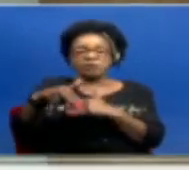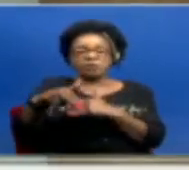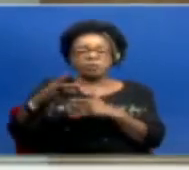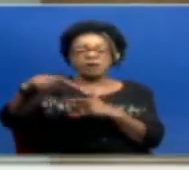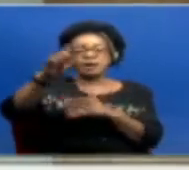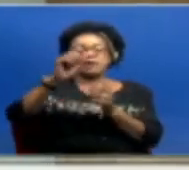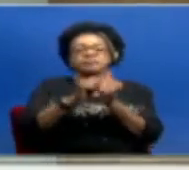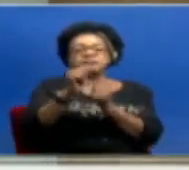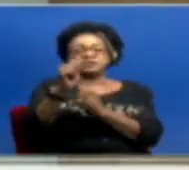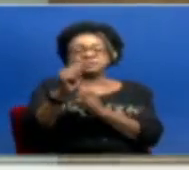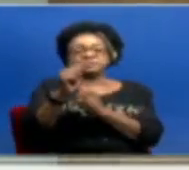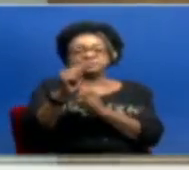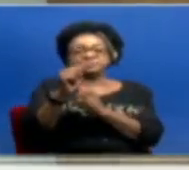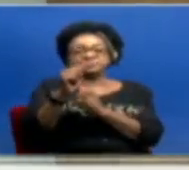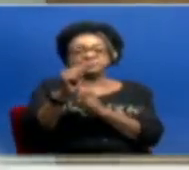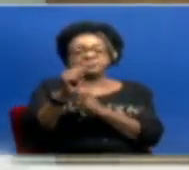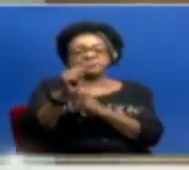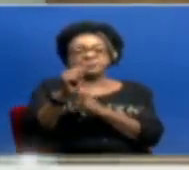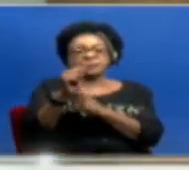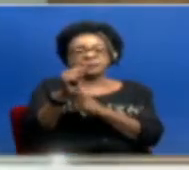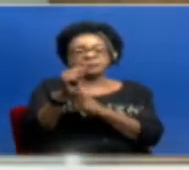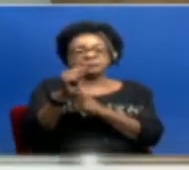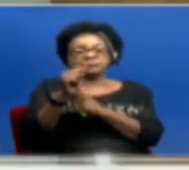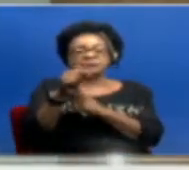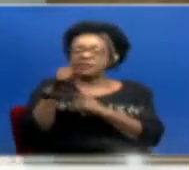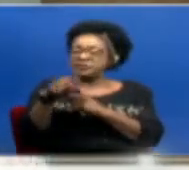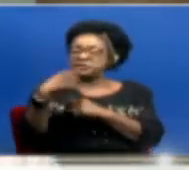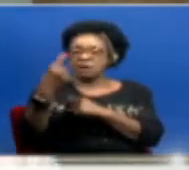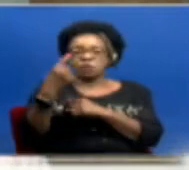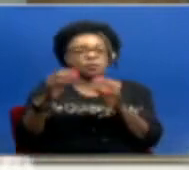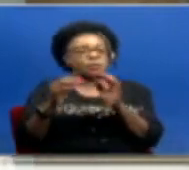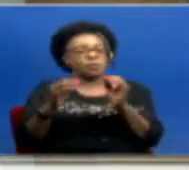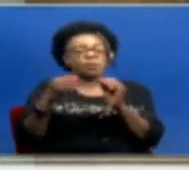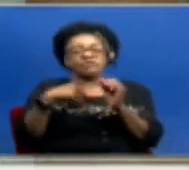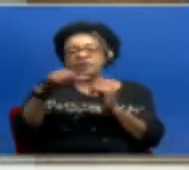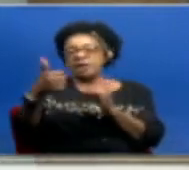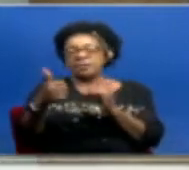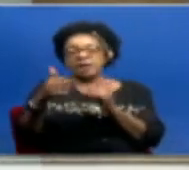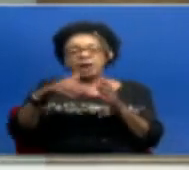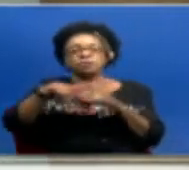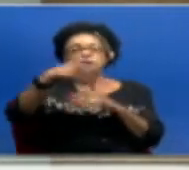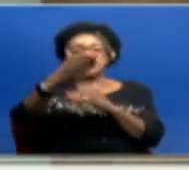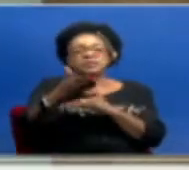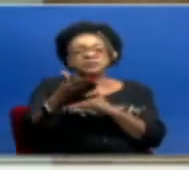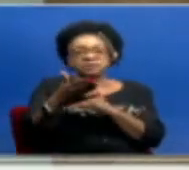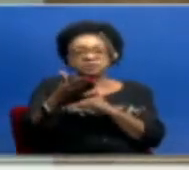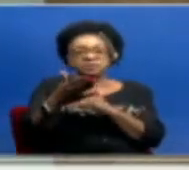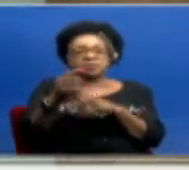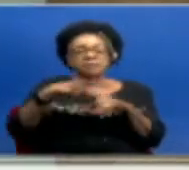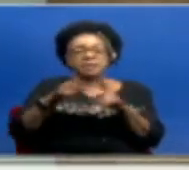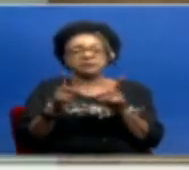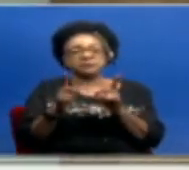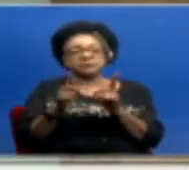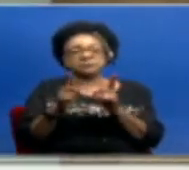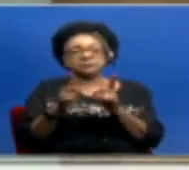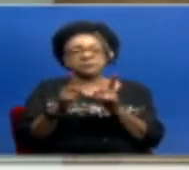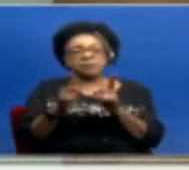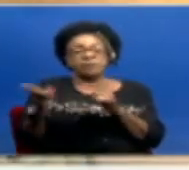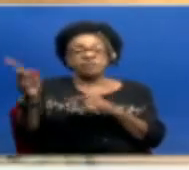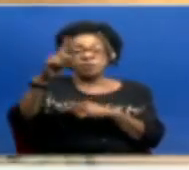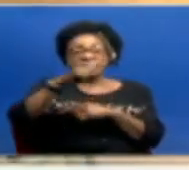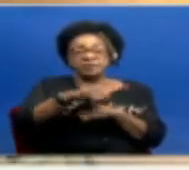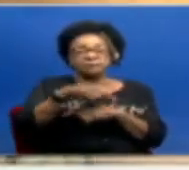15. Hii si peke yake, kuna zingine ziko nje. But kwa siku